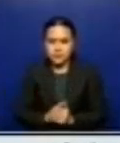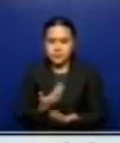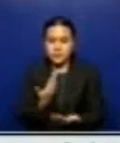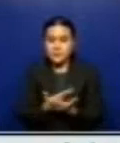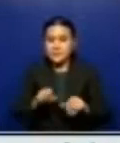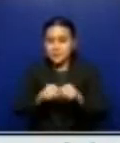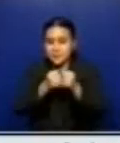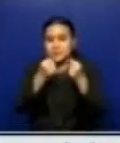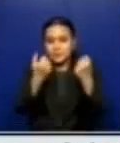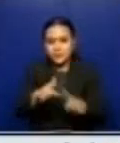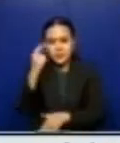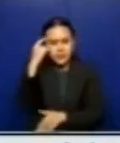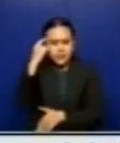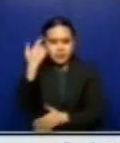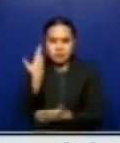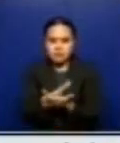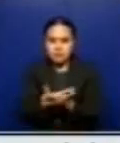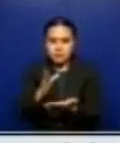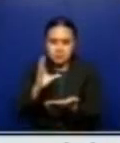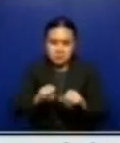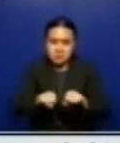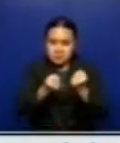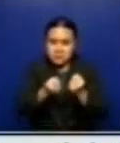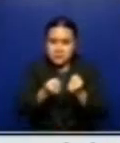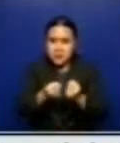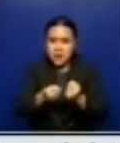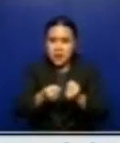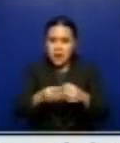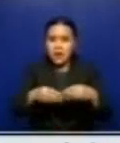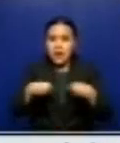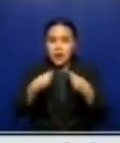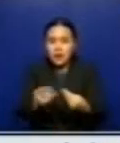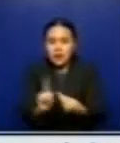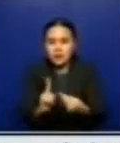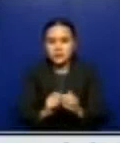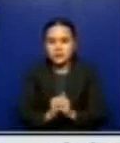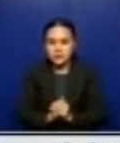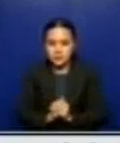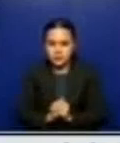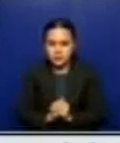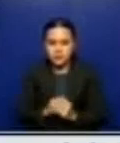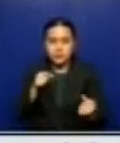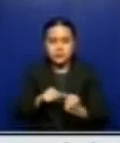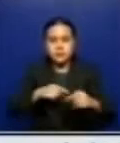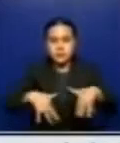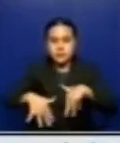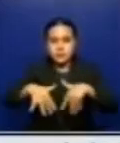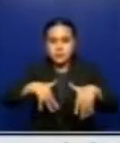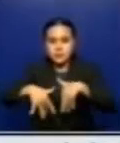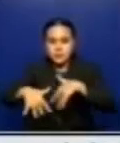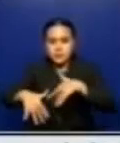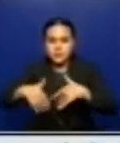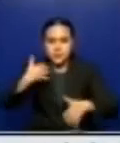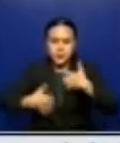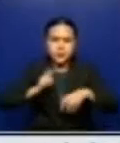ก็ไม่อยากให้ไปไหนหรอกครับอยากให้เอาไปสนองตอบความเดือดร้อนของพี่น้องประช